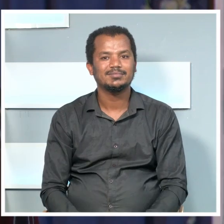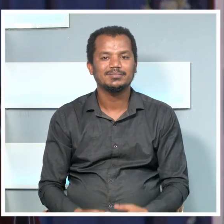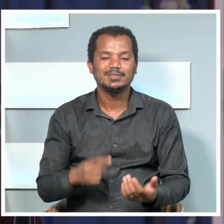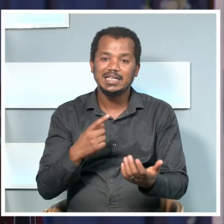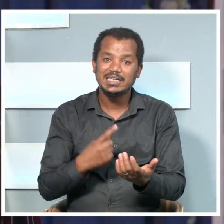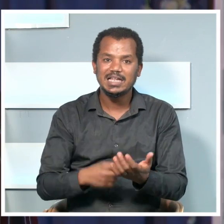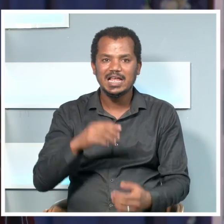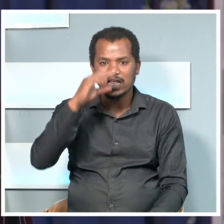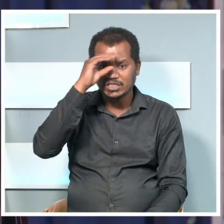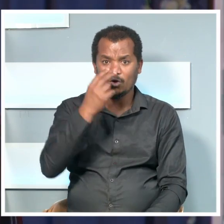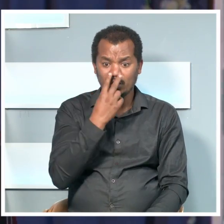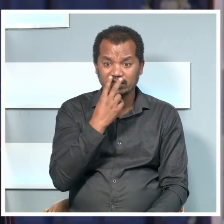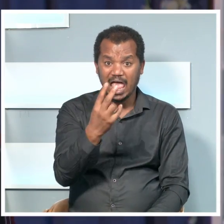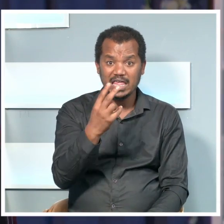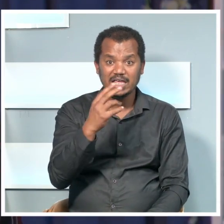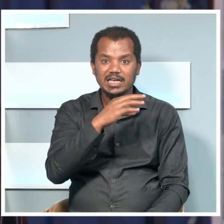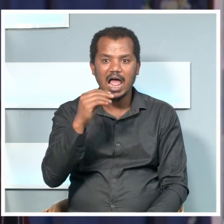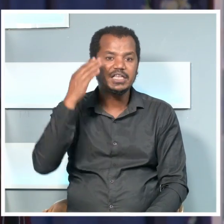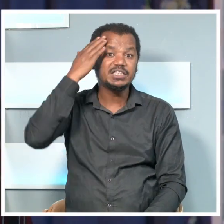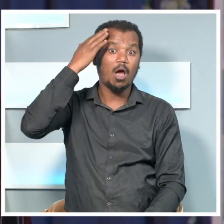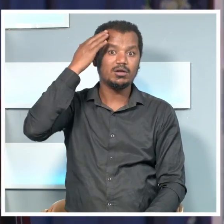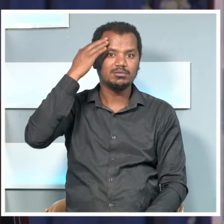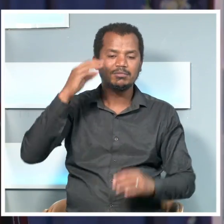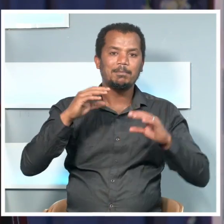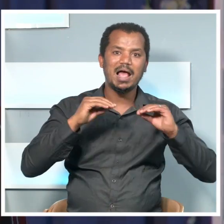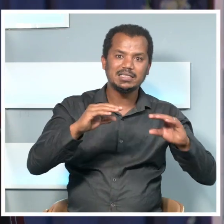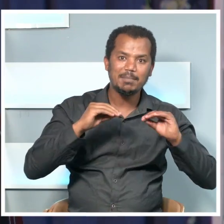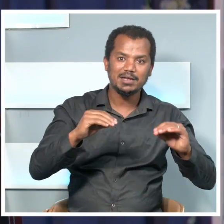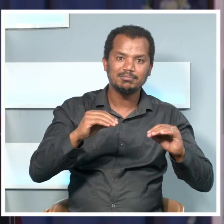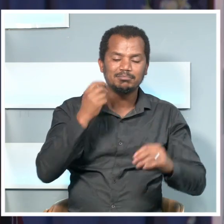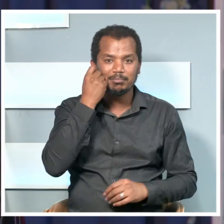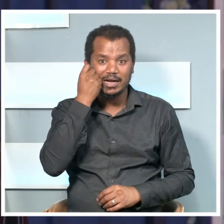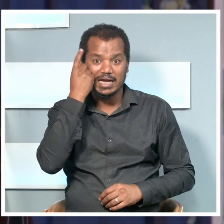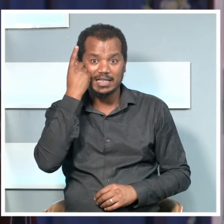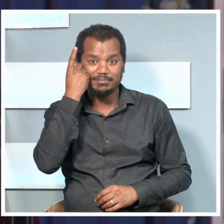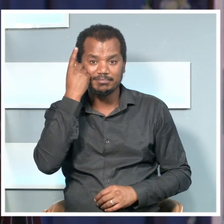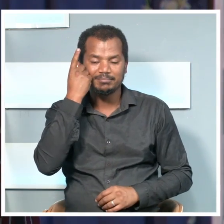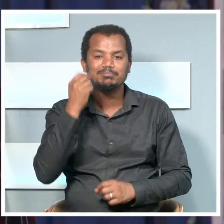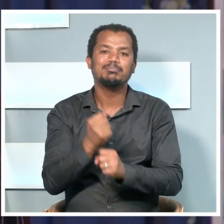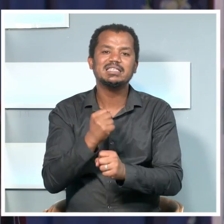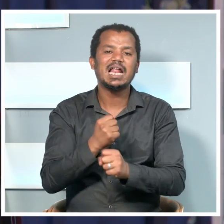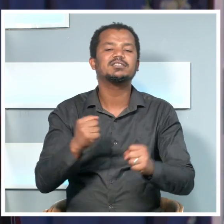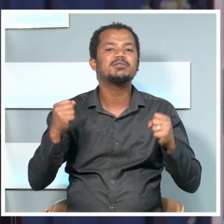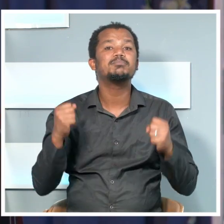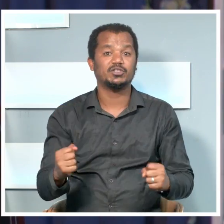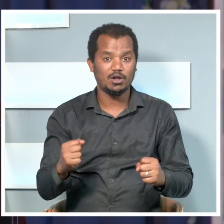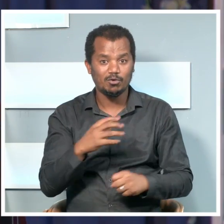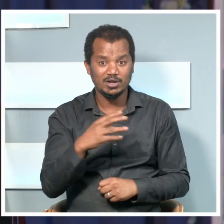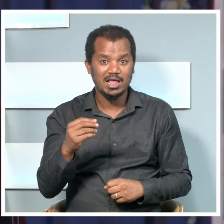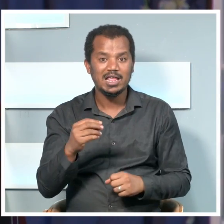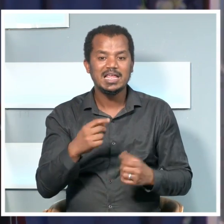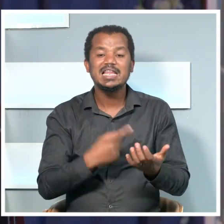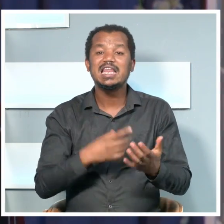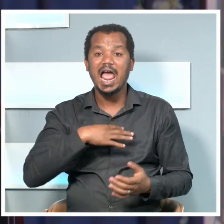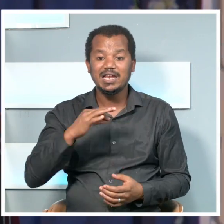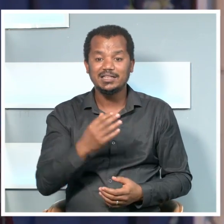እንግዲህ ሰው ሲያይና ሲያቅ ብቻ ነው ማስተማርም መረዳትም መስራትም የሚችለውና እንደ አይነት